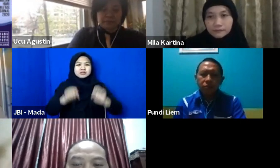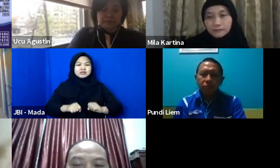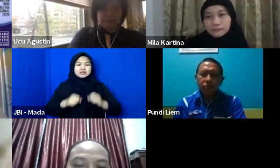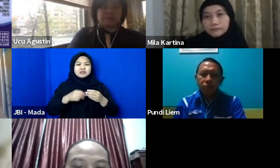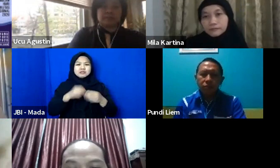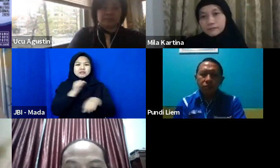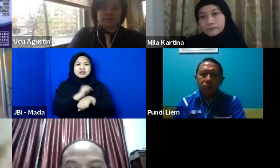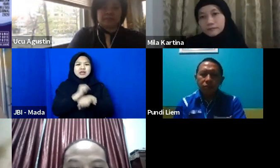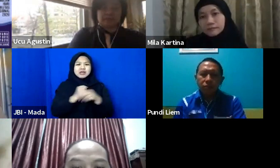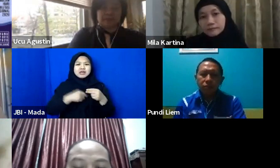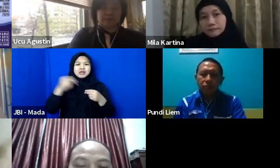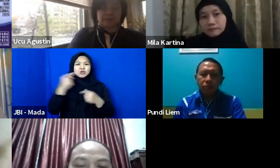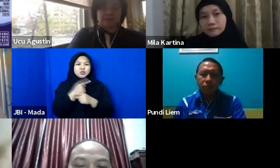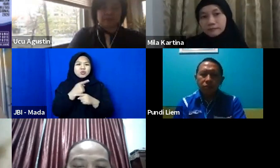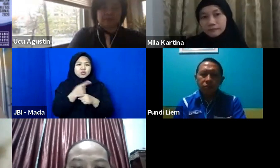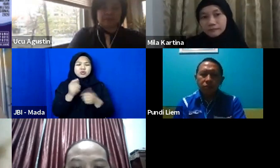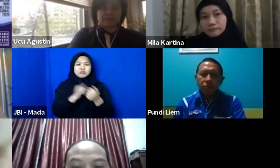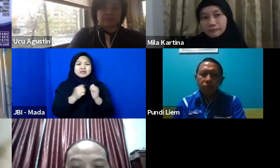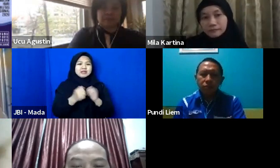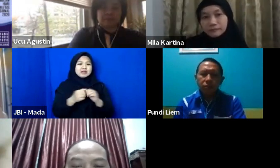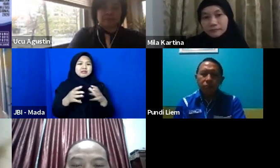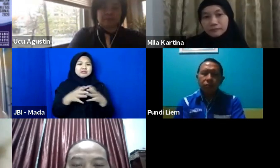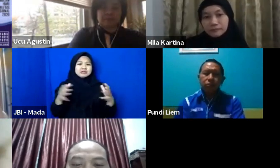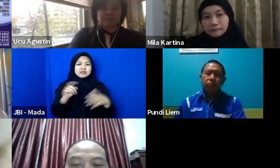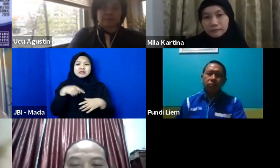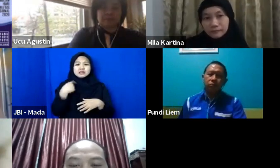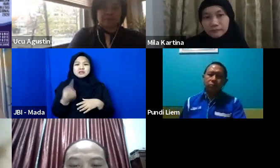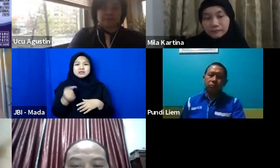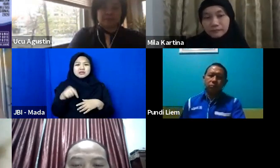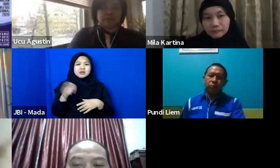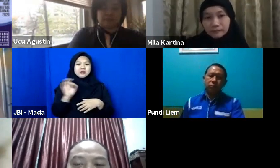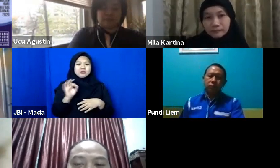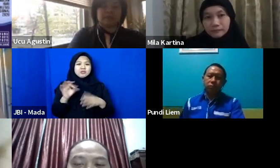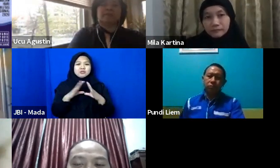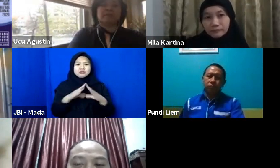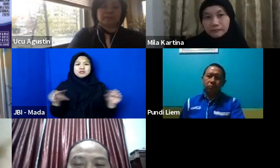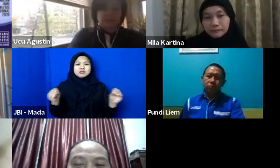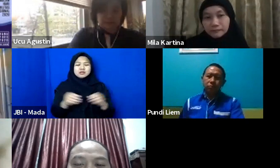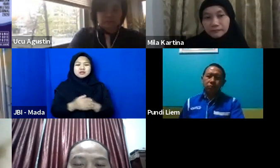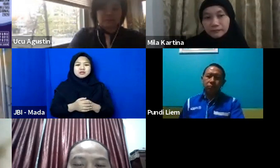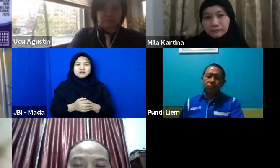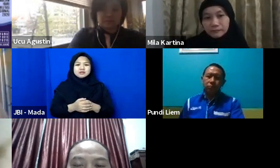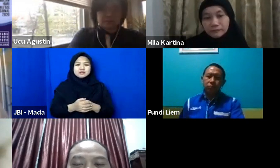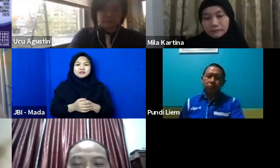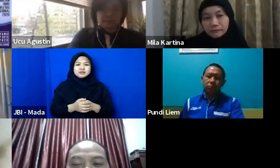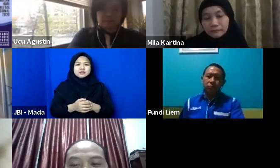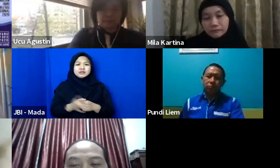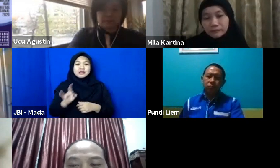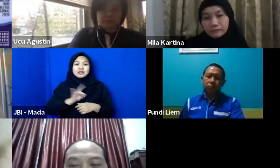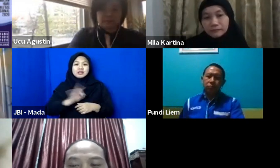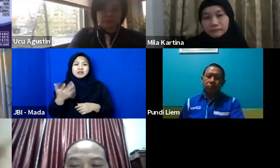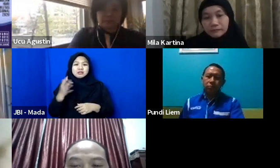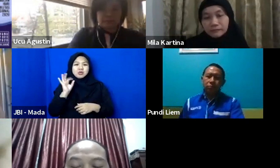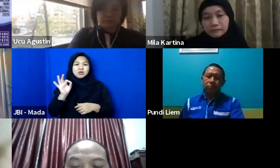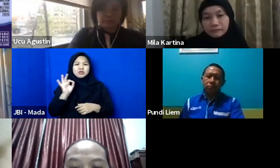guru ini ini persoalan besar yang sampai sekarang belum bisa diselesaikan KYT dan disisi lain juga